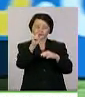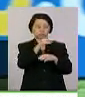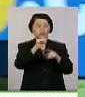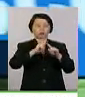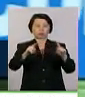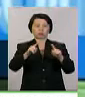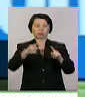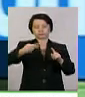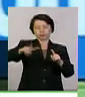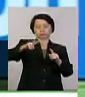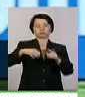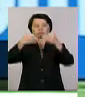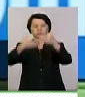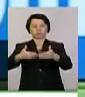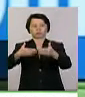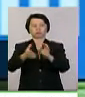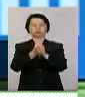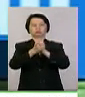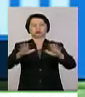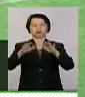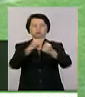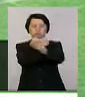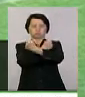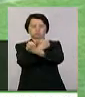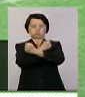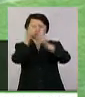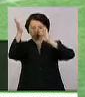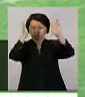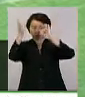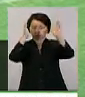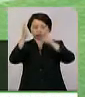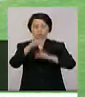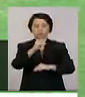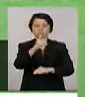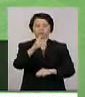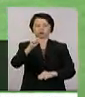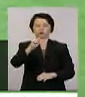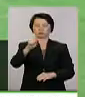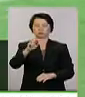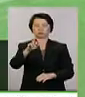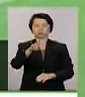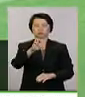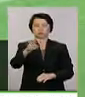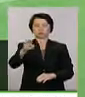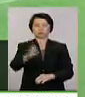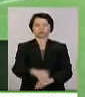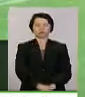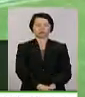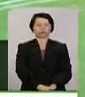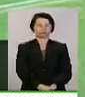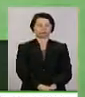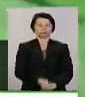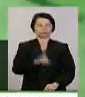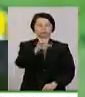Namun tendangan penaltinya berjaya diselamatkan penjaga gol kebangsaan Muhammad Azri Ghani. Salim